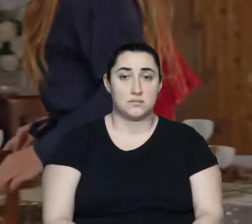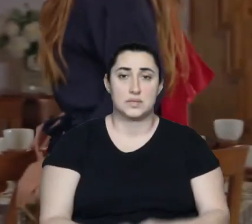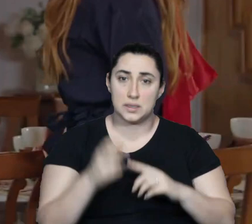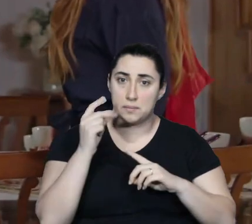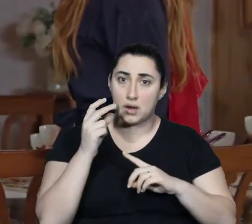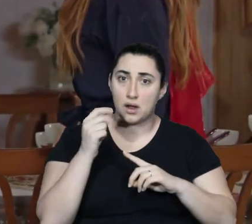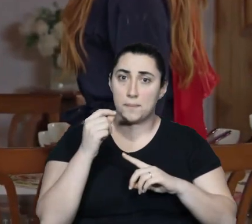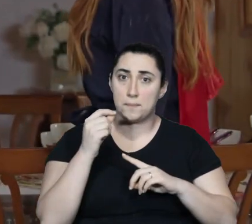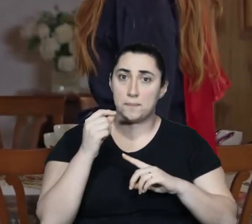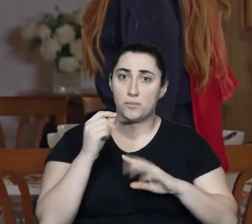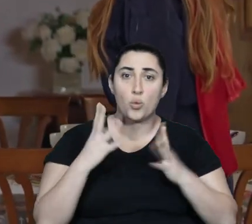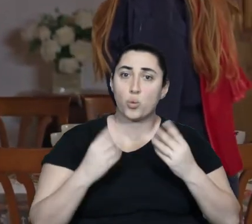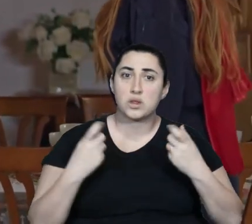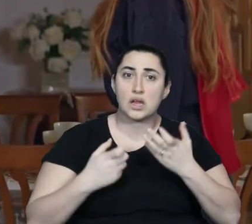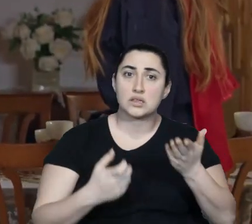İbrahim, ne oldu? Neredeydiniz?